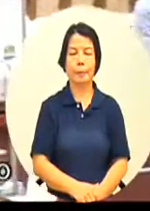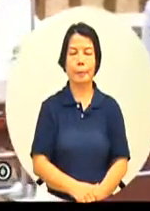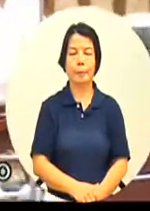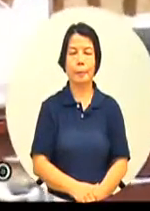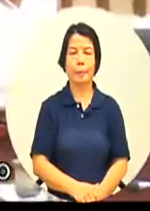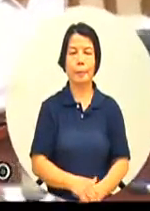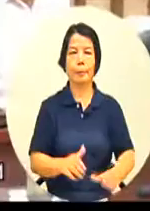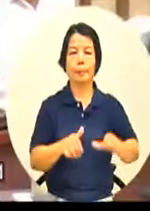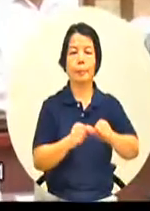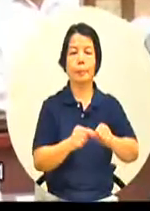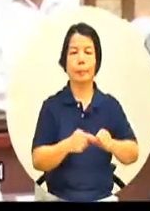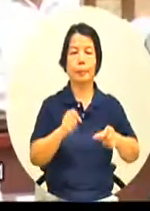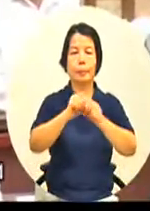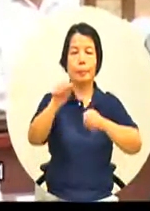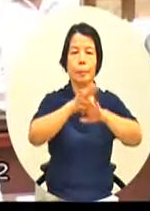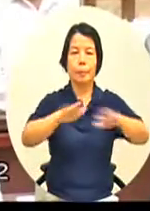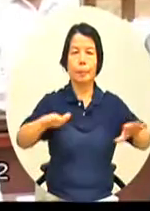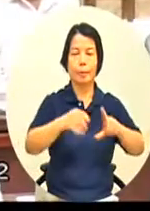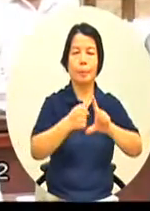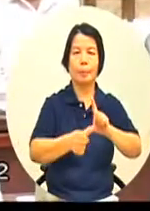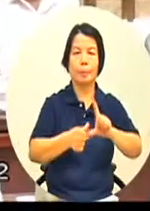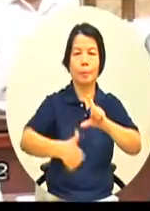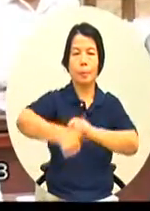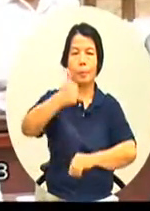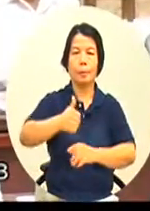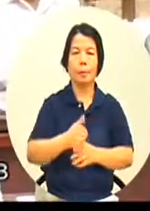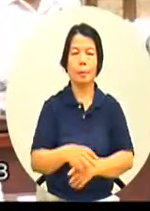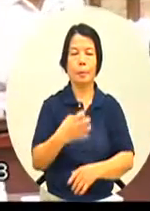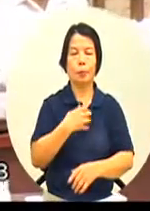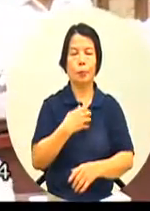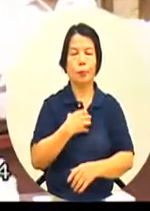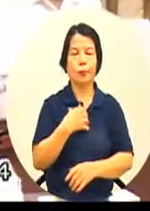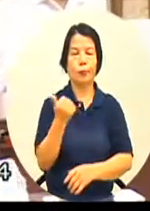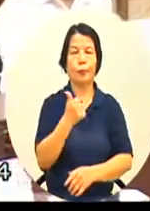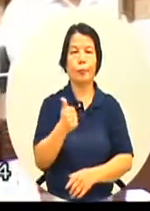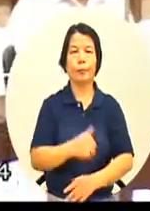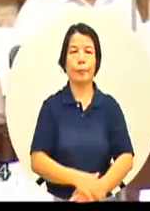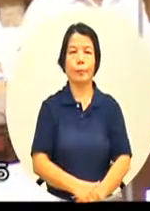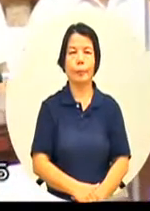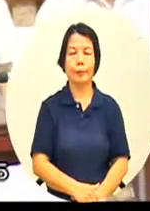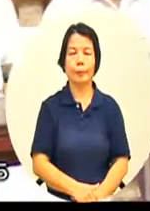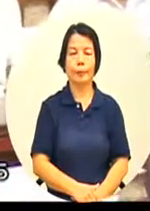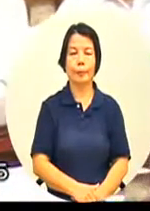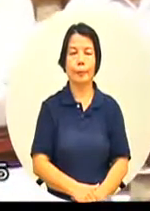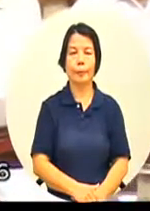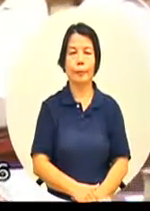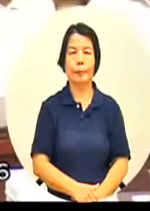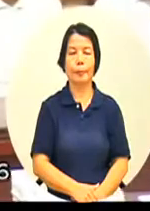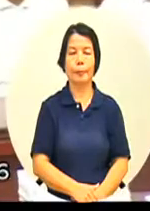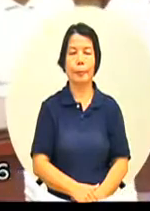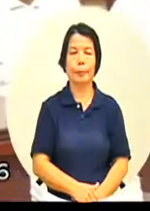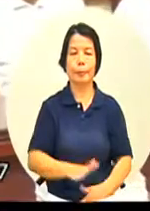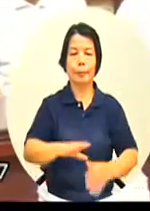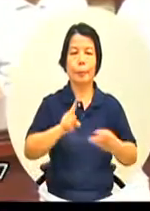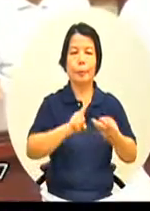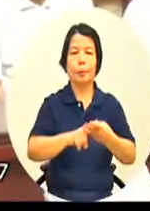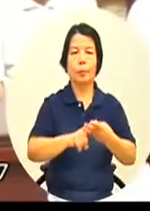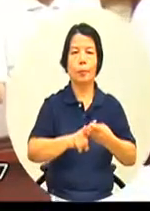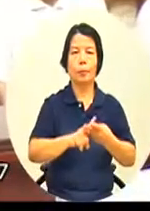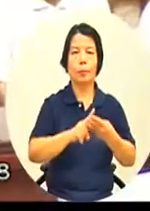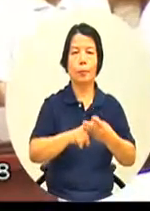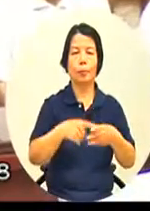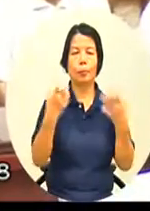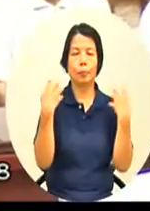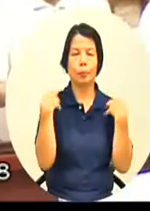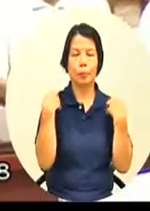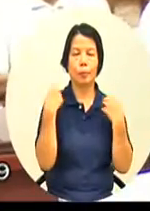第五位是我们的永安区区长吴茂树吴区长。那另外还有我们护所的主任，林园护所主